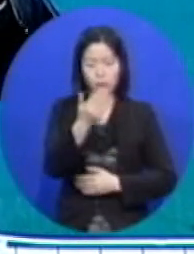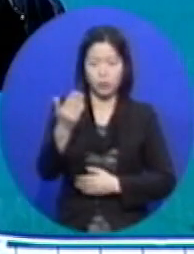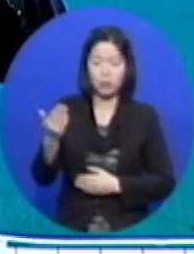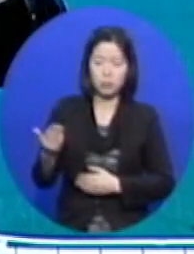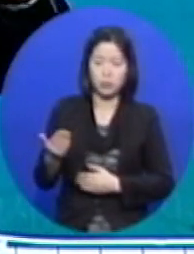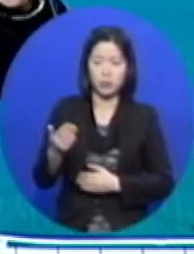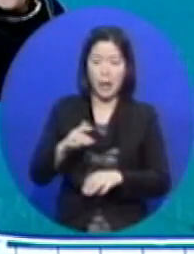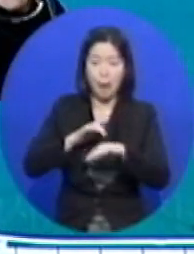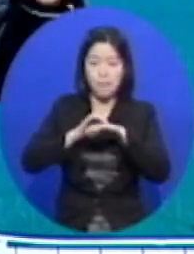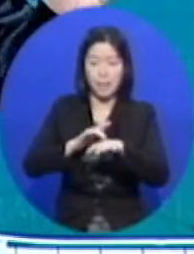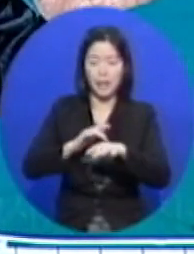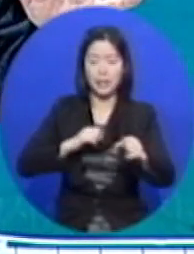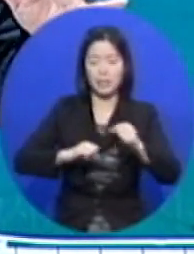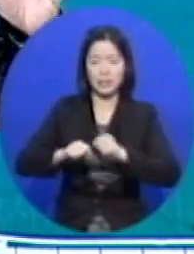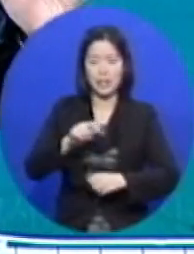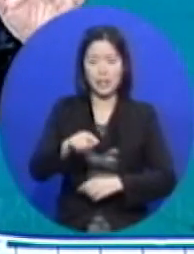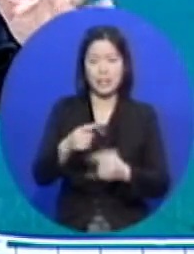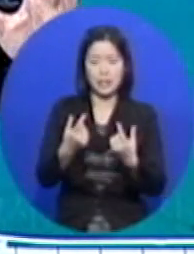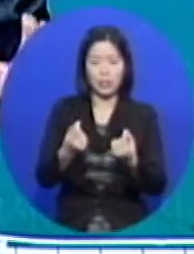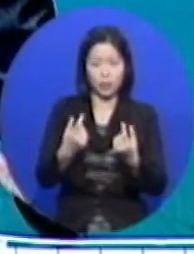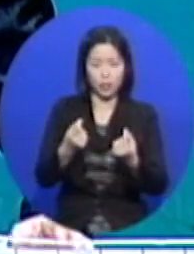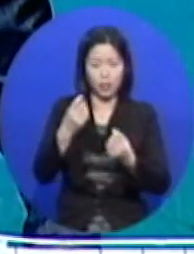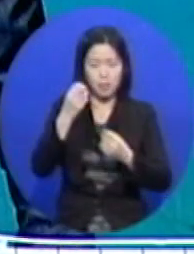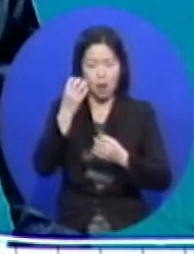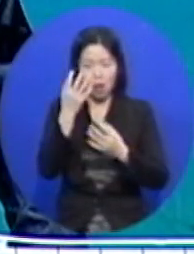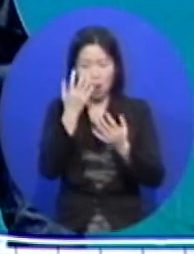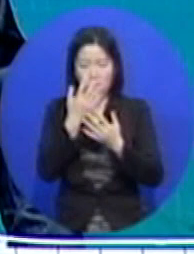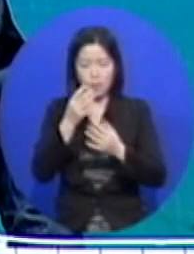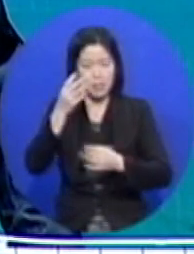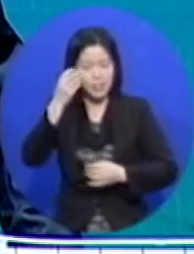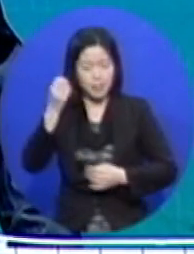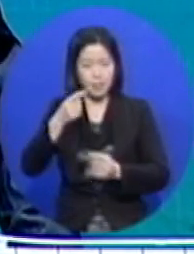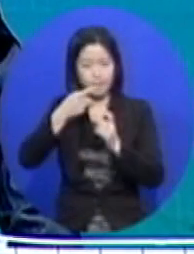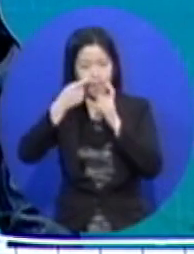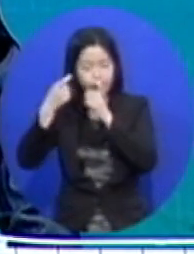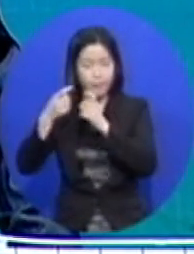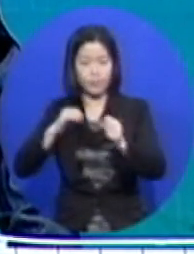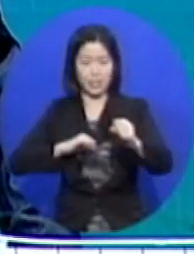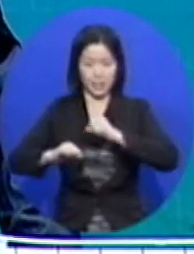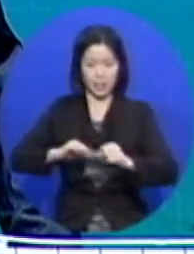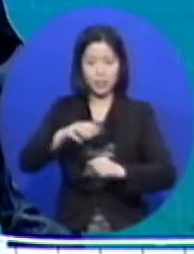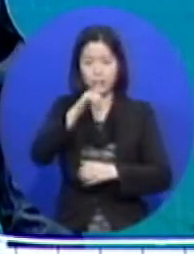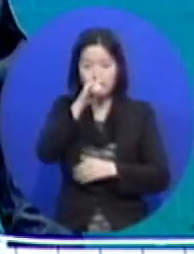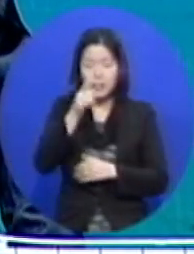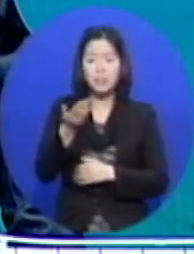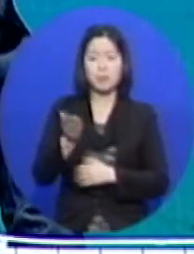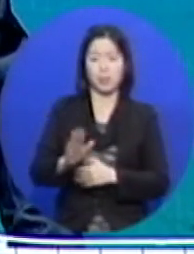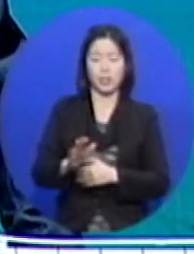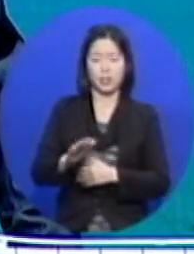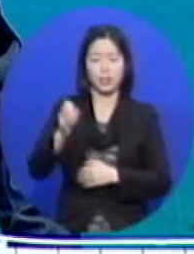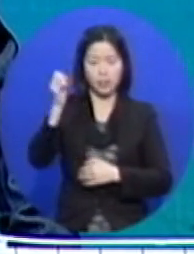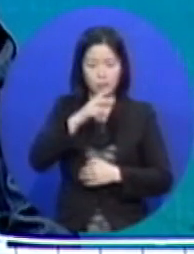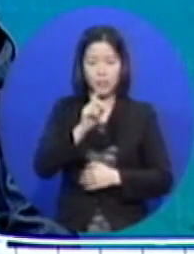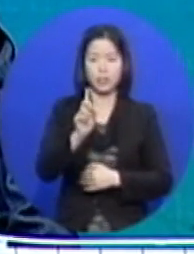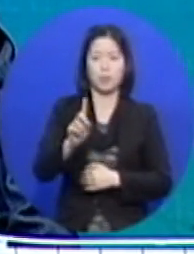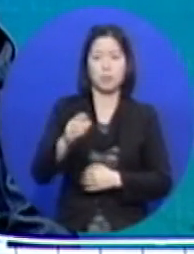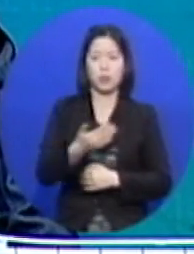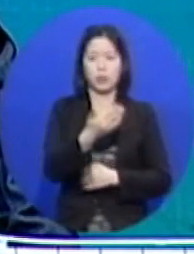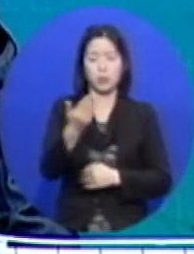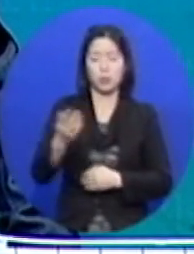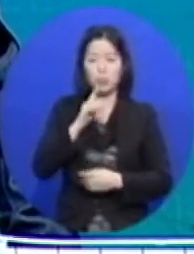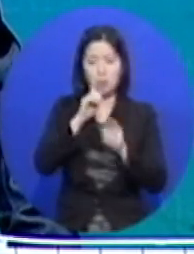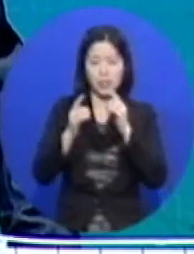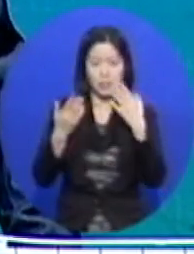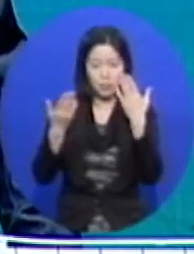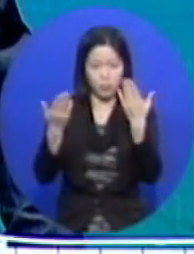마귀의 역사가 이렇게 참 감격하고 무섭게 우리들 가운데 역사 분이 있지만 다시 한번 여러분에게 말씀드립니다